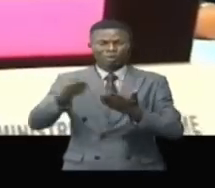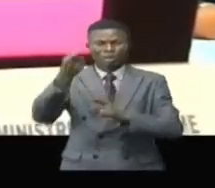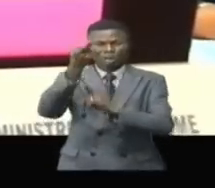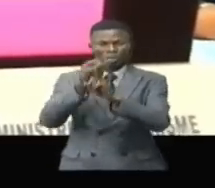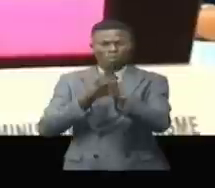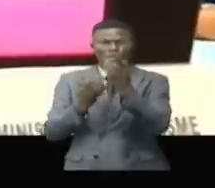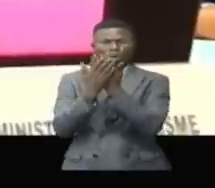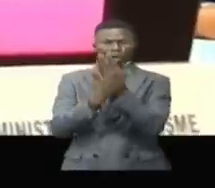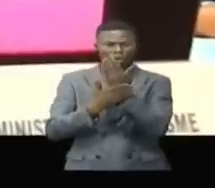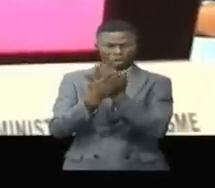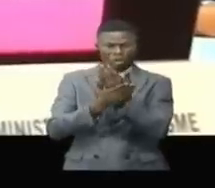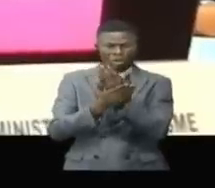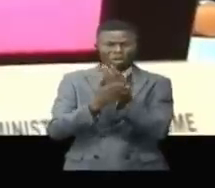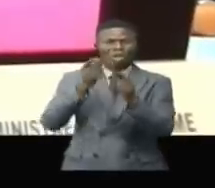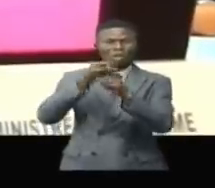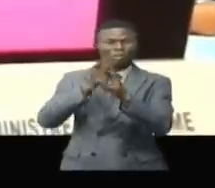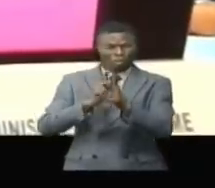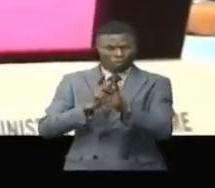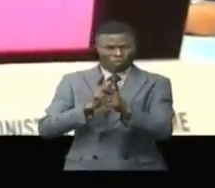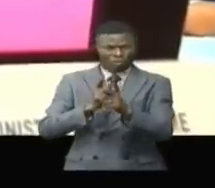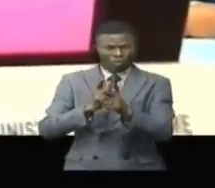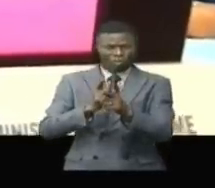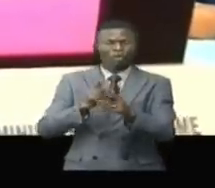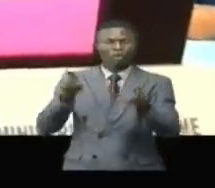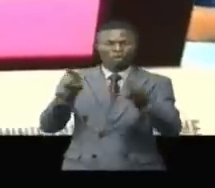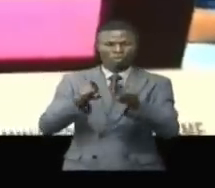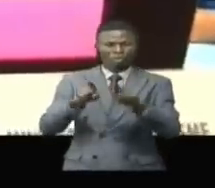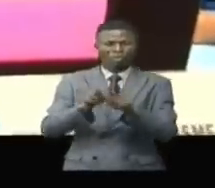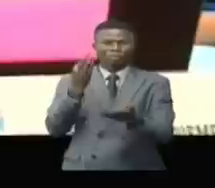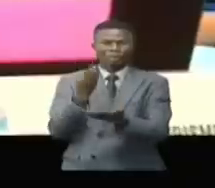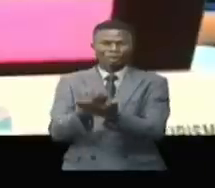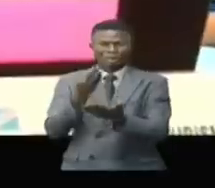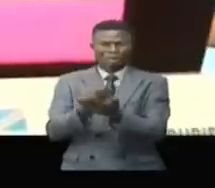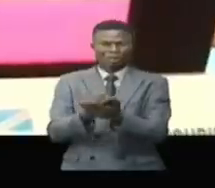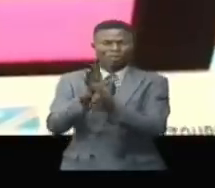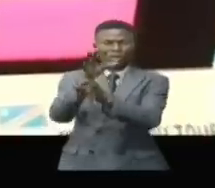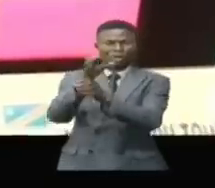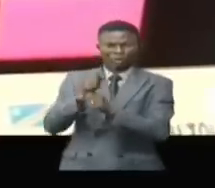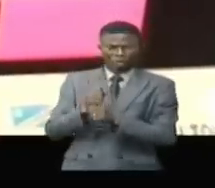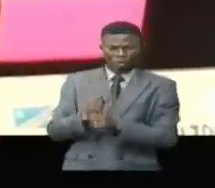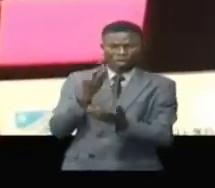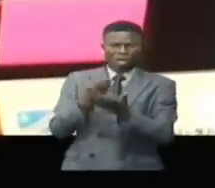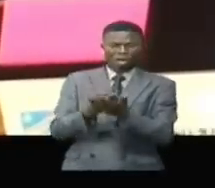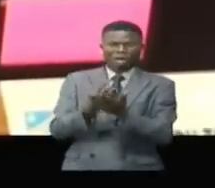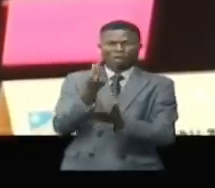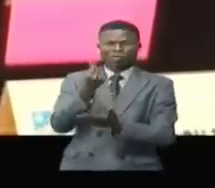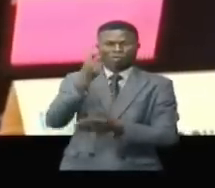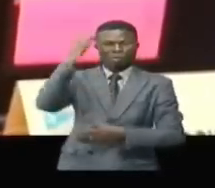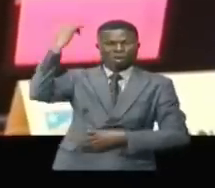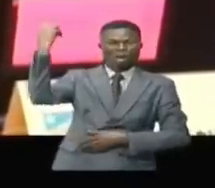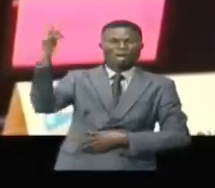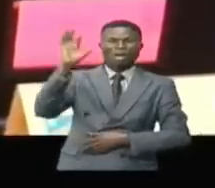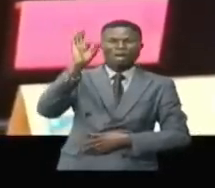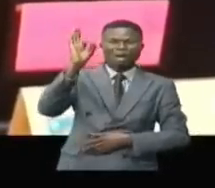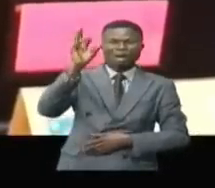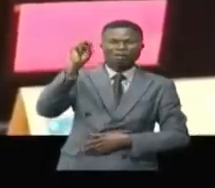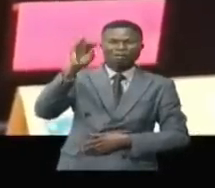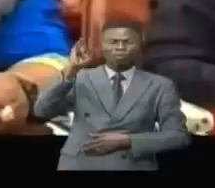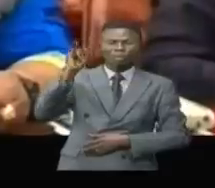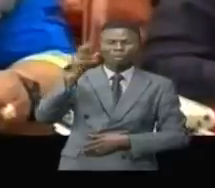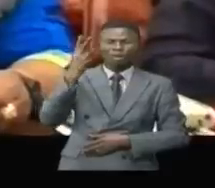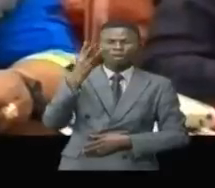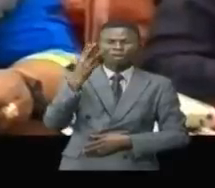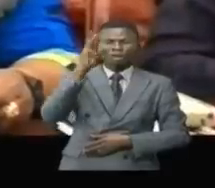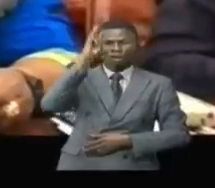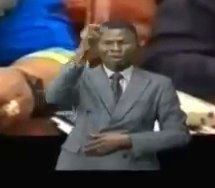juillet est principalement consécutive au financement obtenu du Fonds monétaire international de l'ordre de 203 millions de